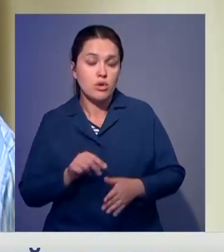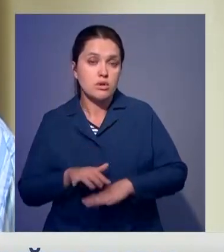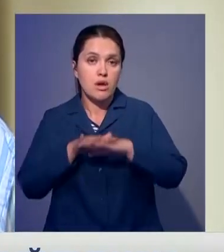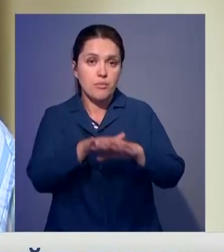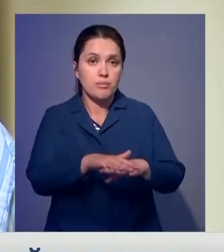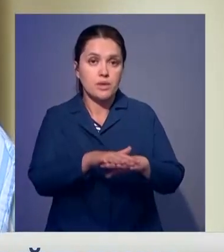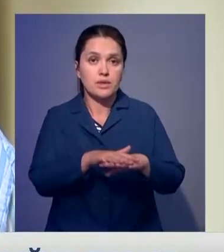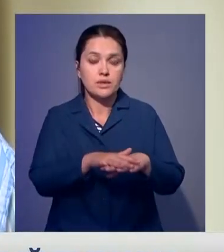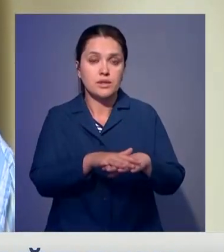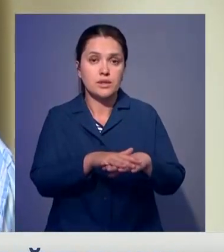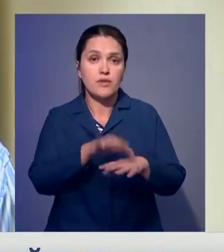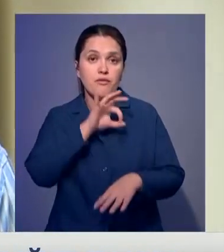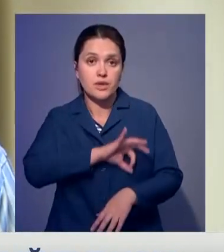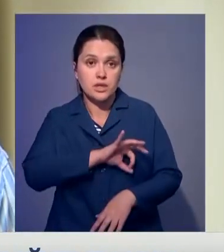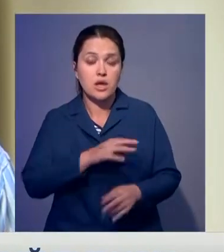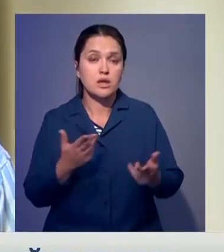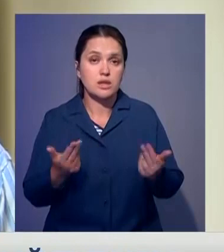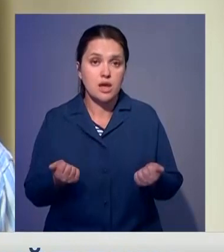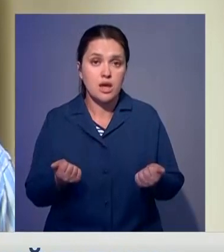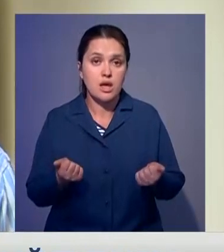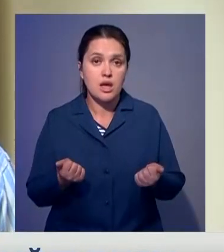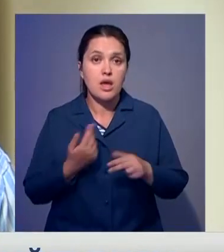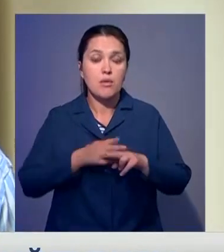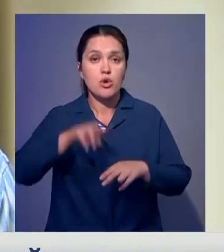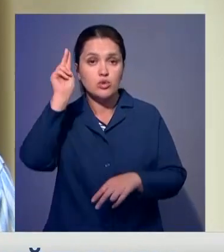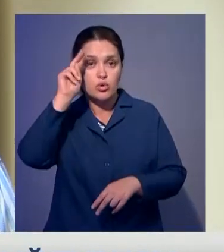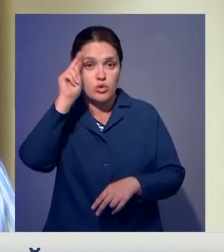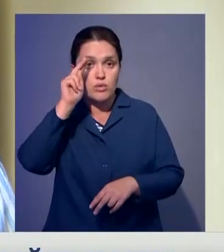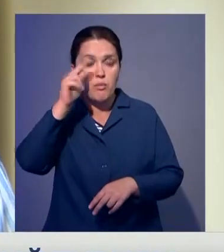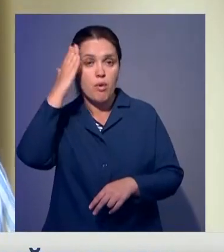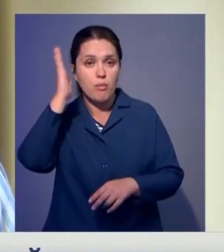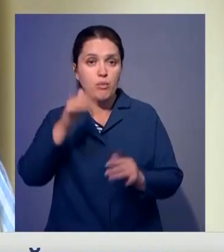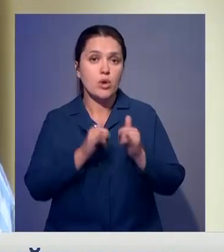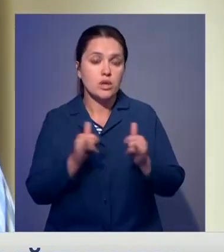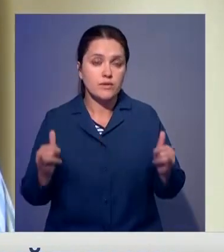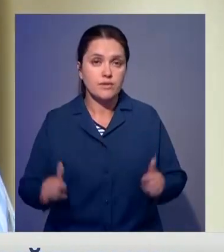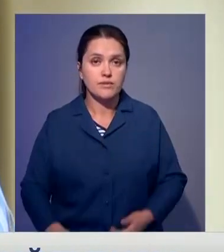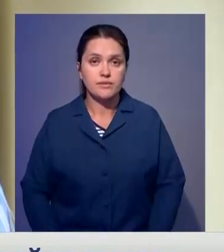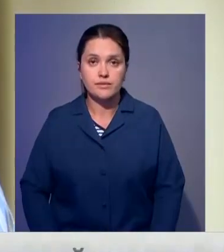То есть выгодно? Выгодно. Изучаем, изучаем. Поголовье будет расти.